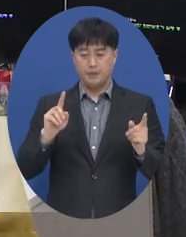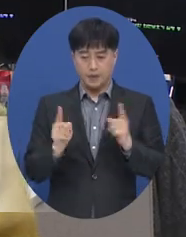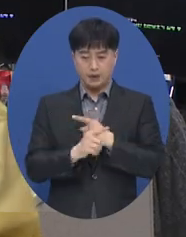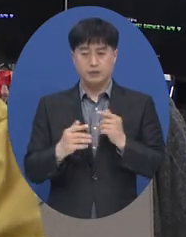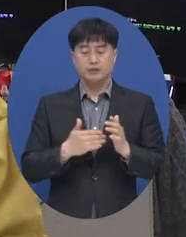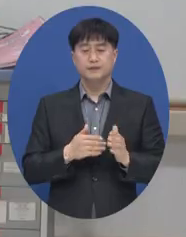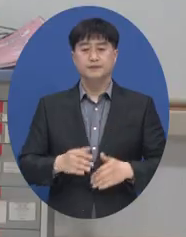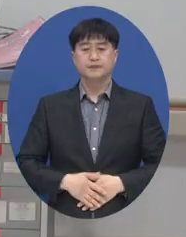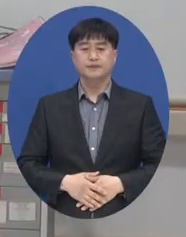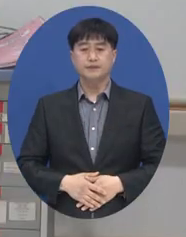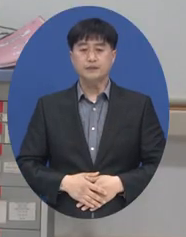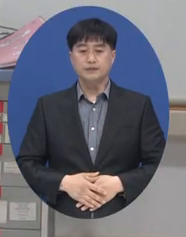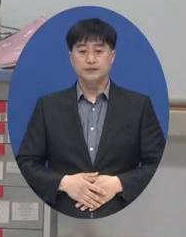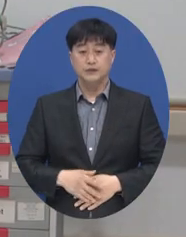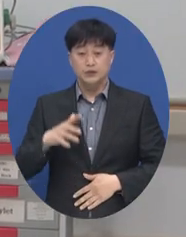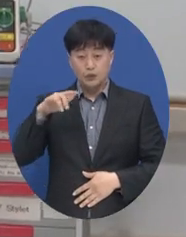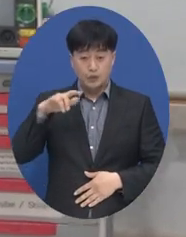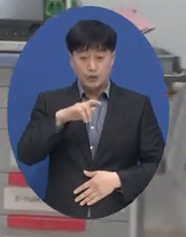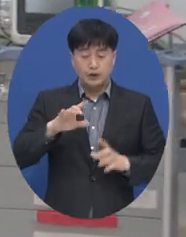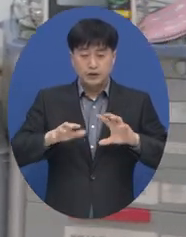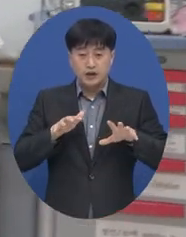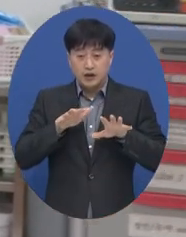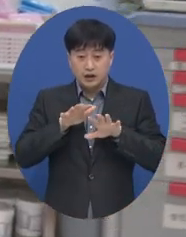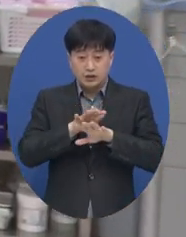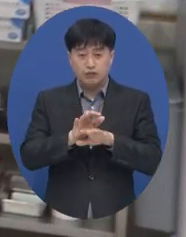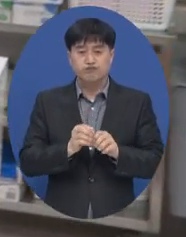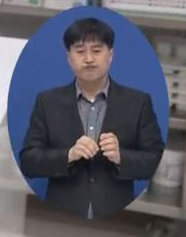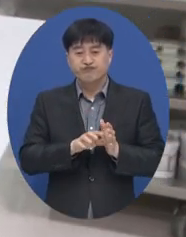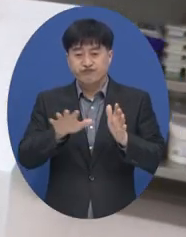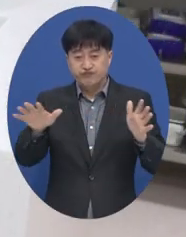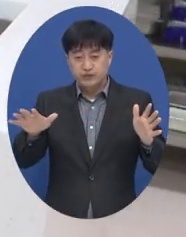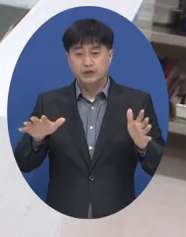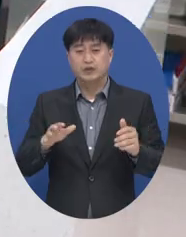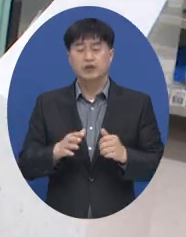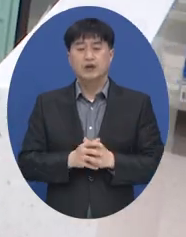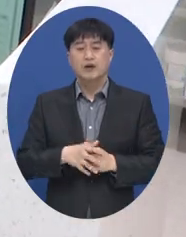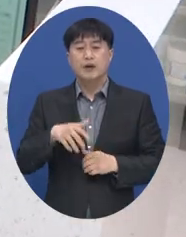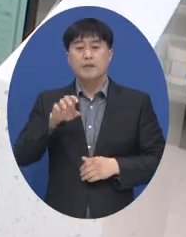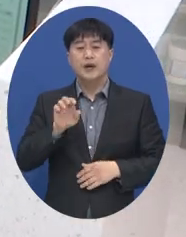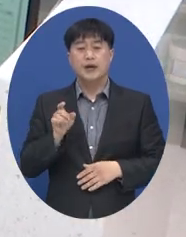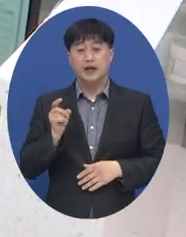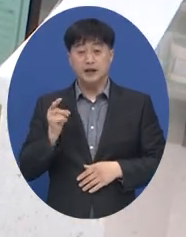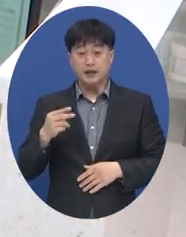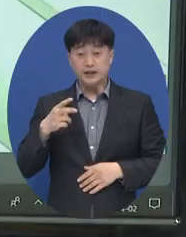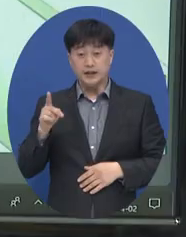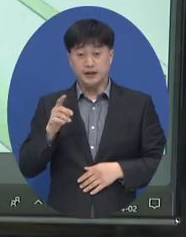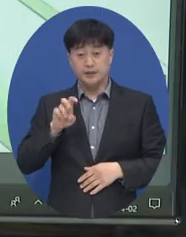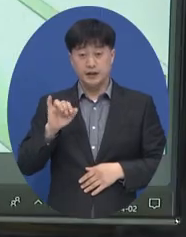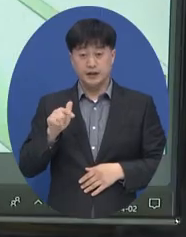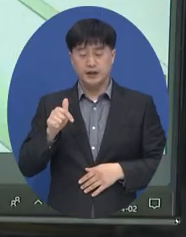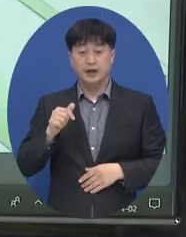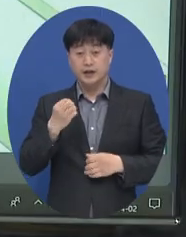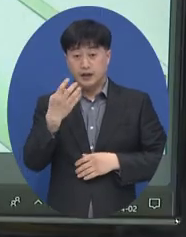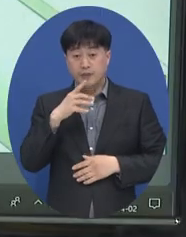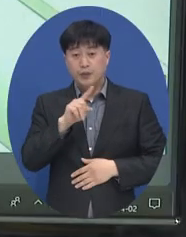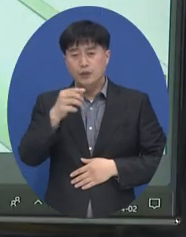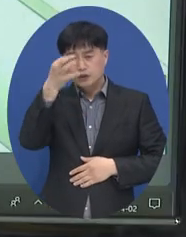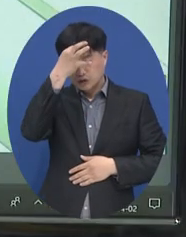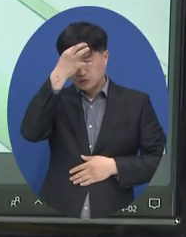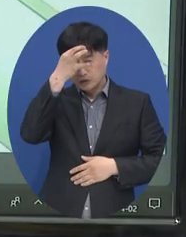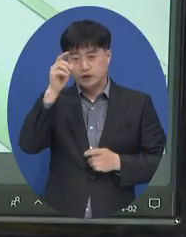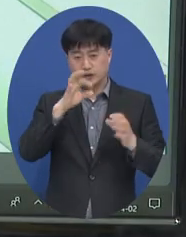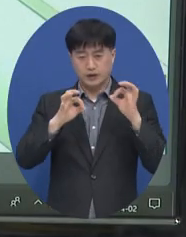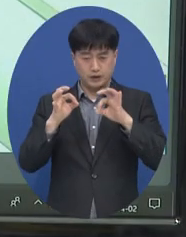역할을 하고 있습니다. 코로나19의 세계적 대유행, 이른바 팬데믹 충격의 답은 기술에서